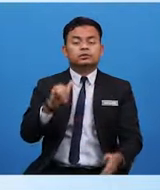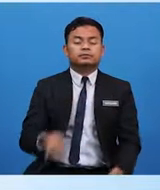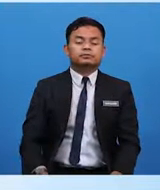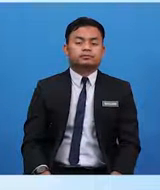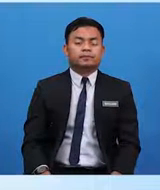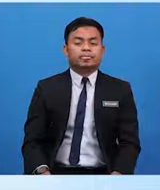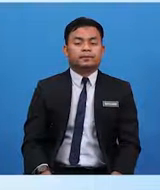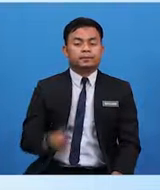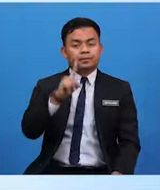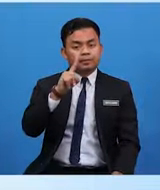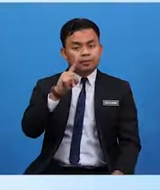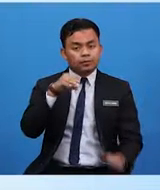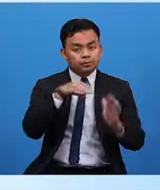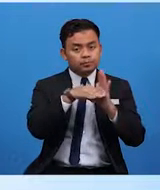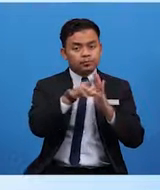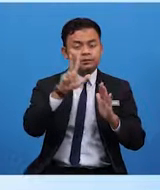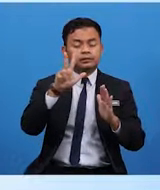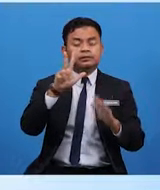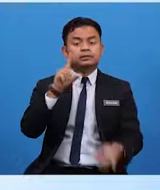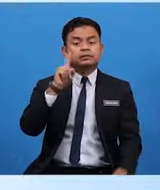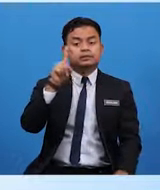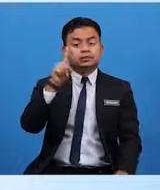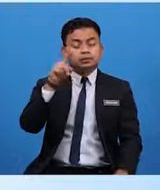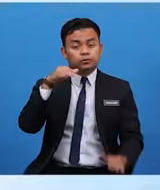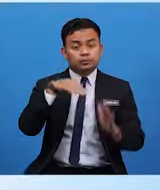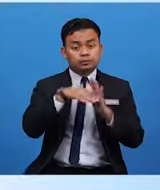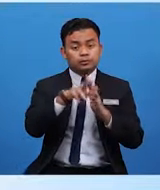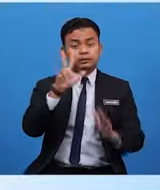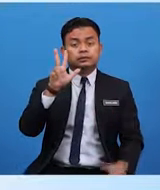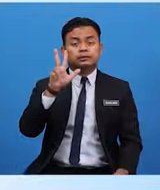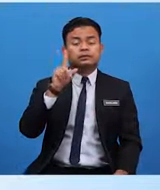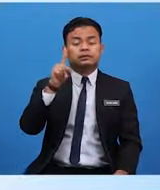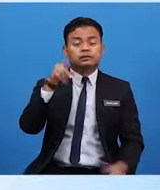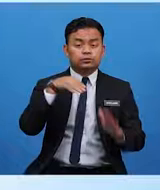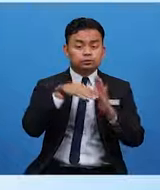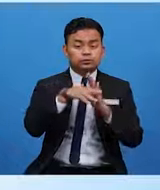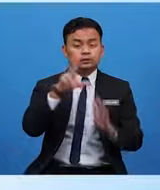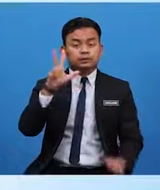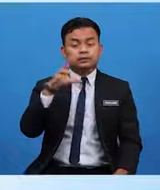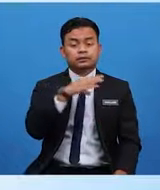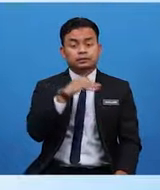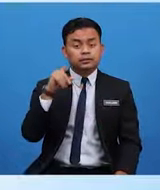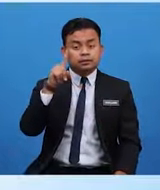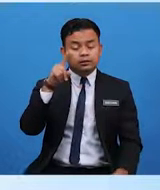1/3 1/3 1/3 dan 1/3